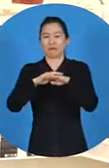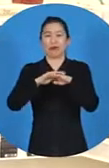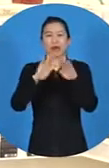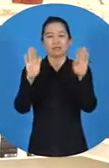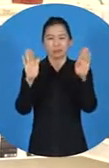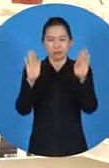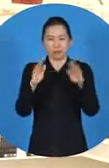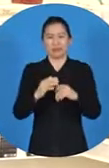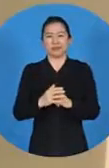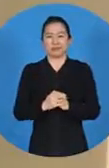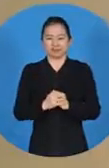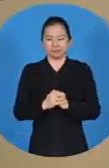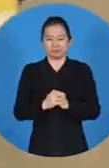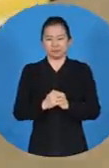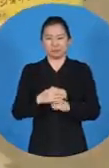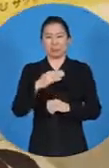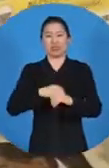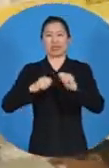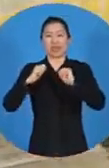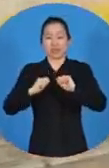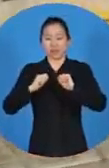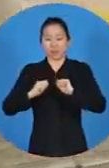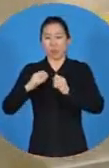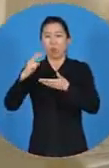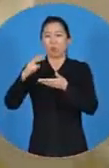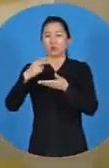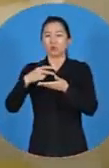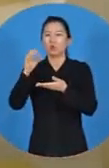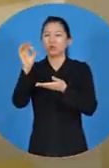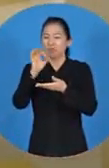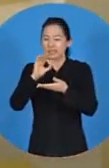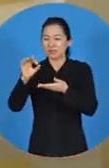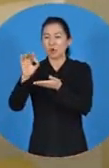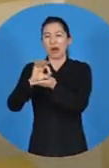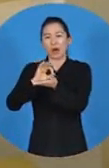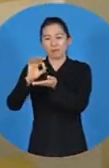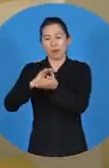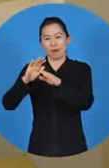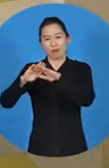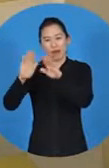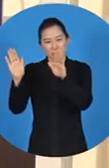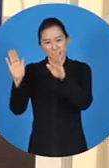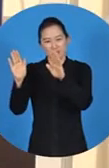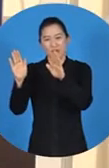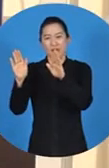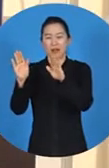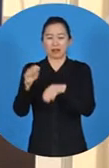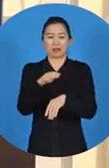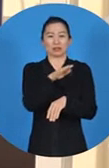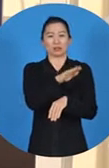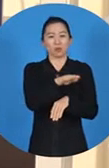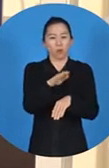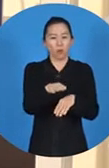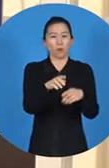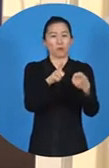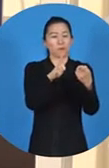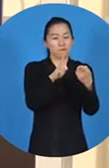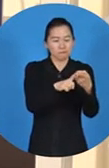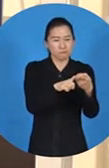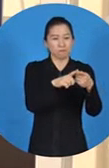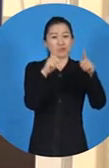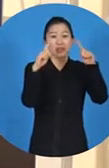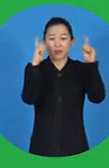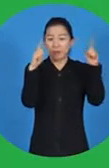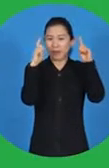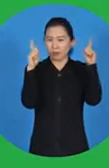ていただきました。 他にもコロナ対策商品としてサプリメント、健康食品などの販売